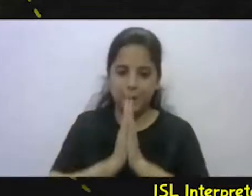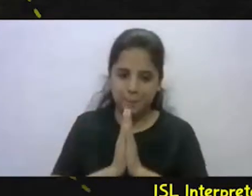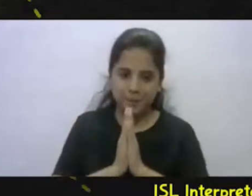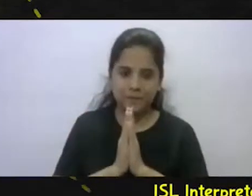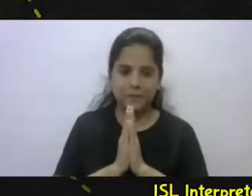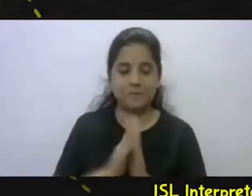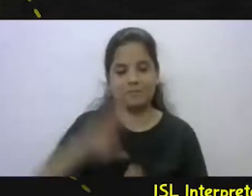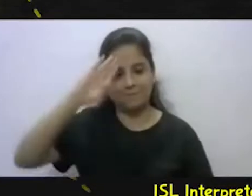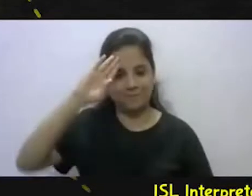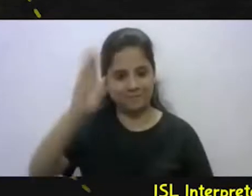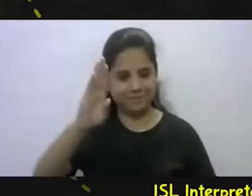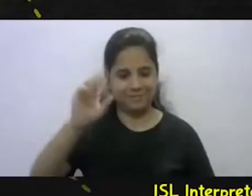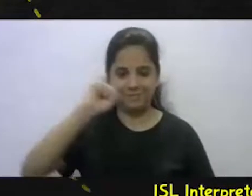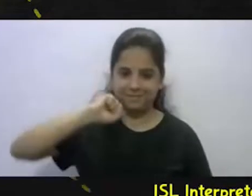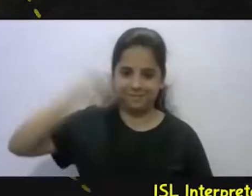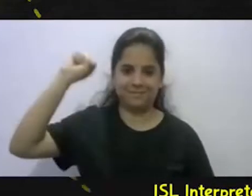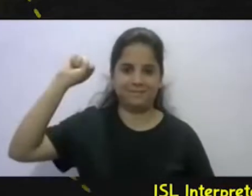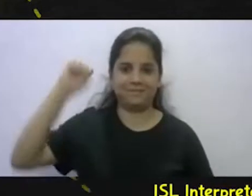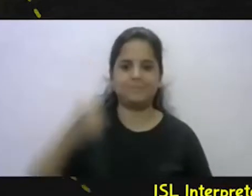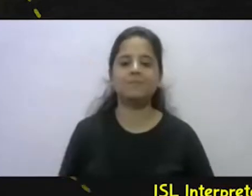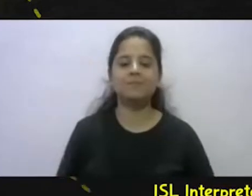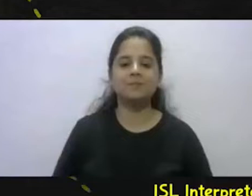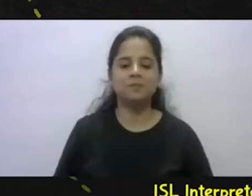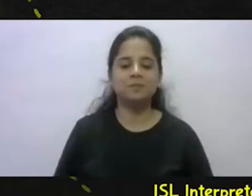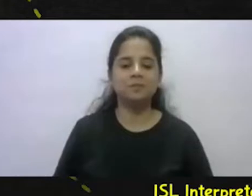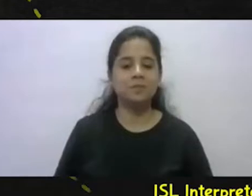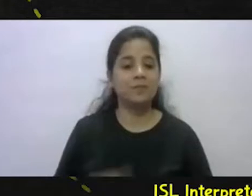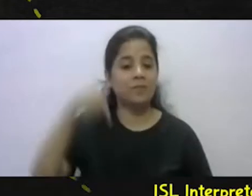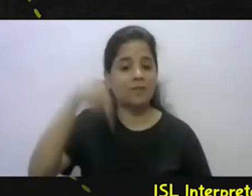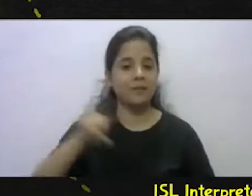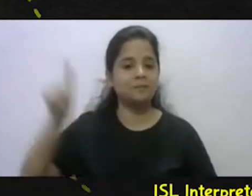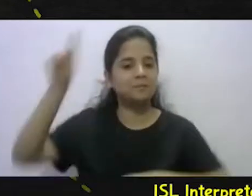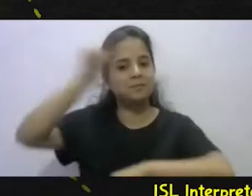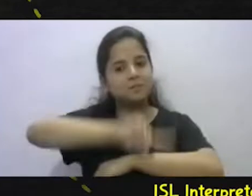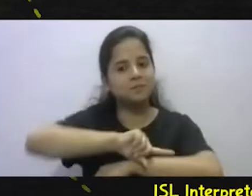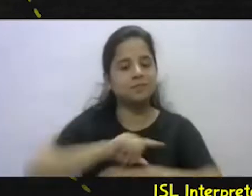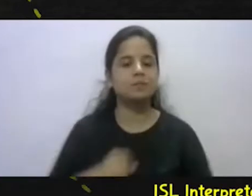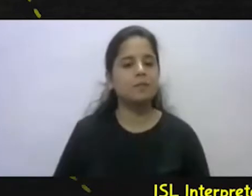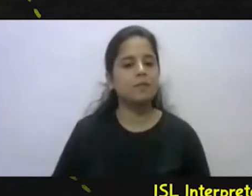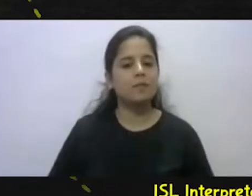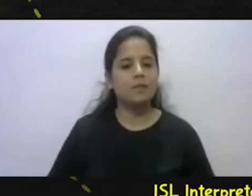सतरंगी सलाम, जिंदाबाद आज के दिन के लिए. और